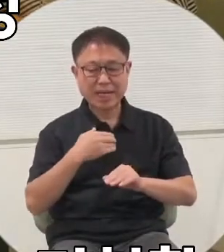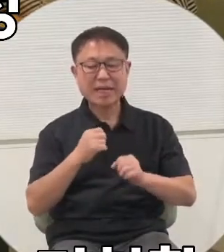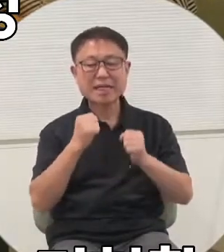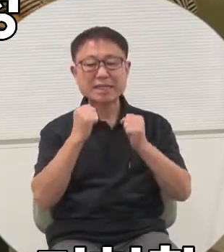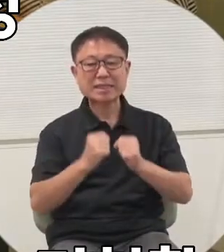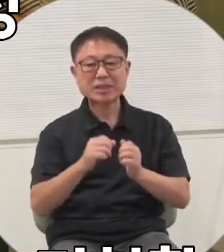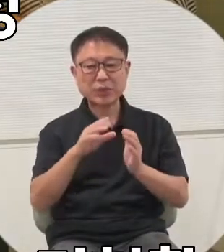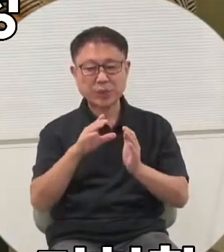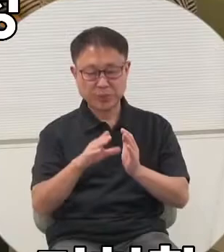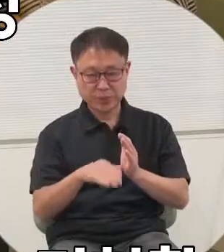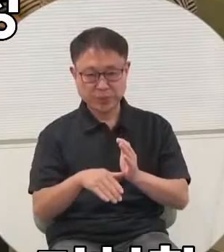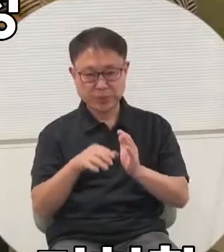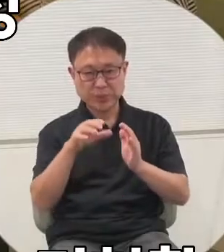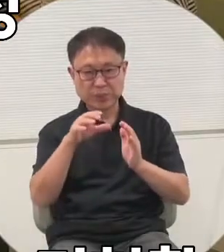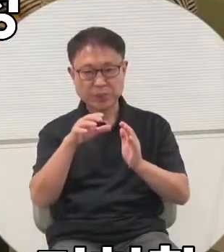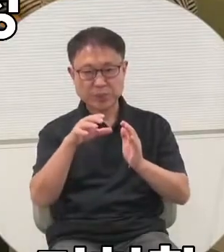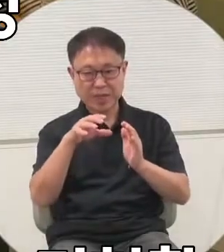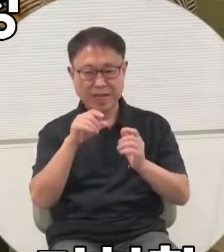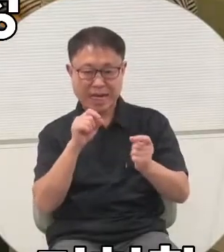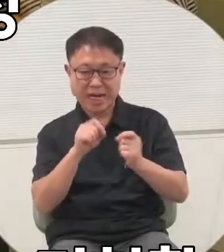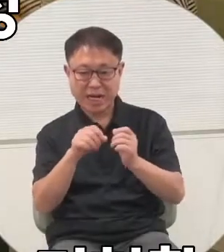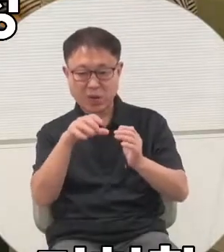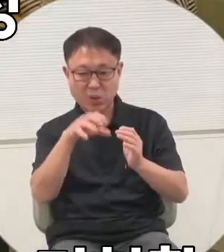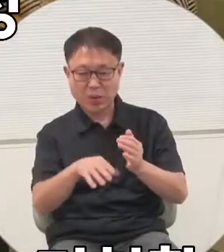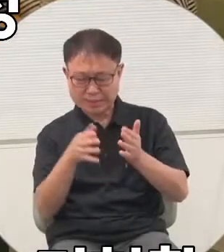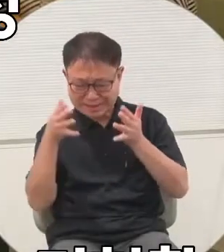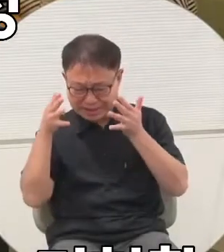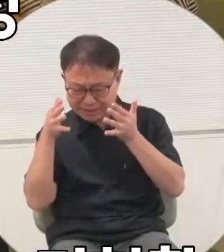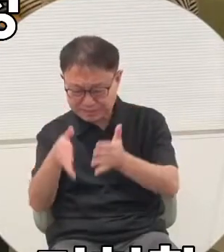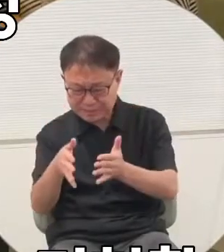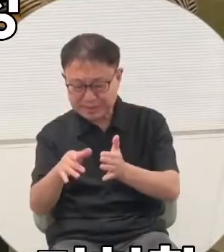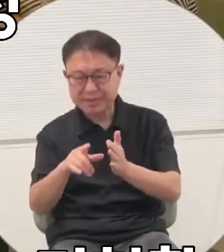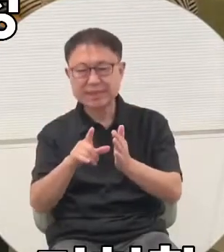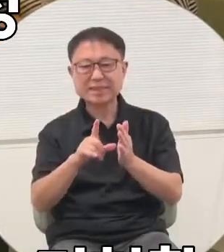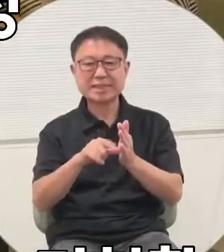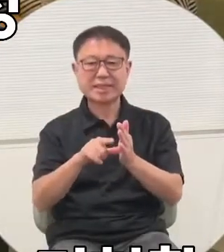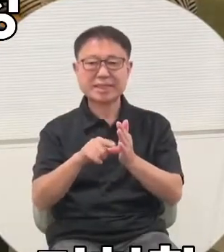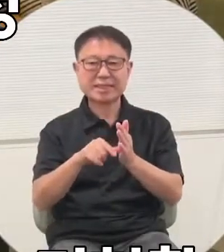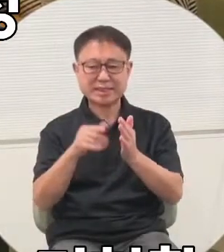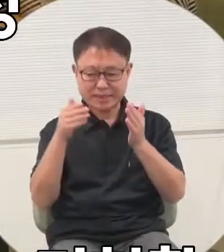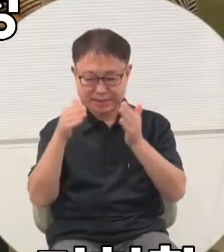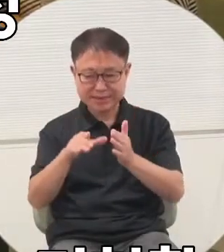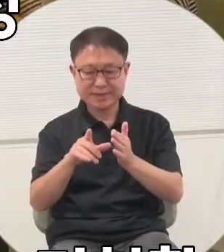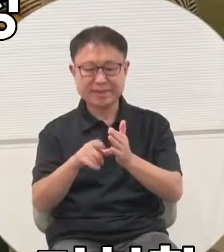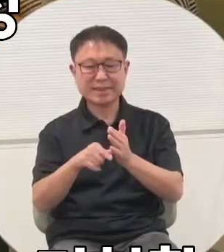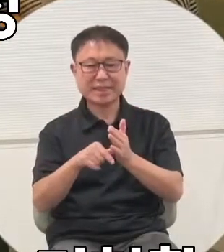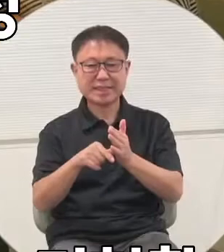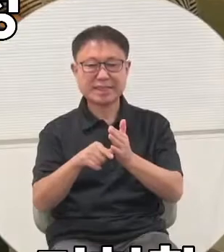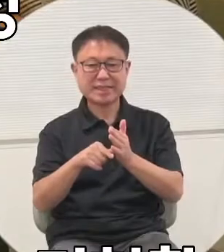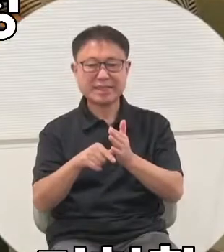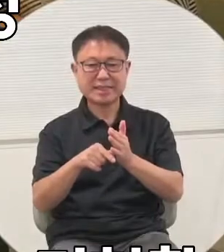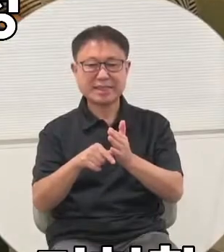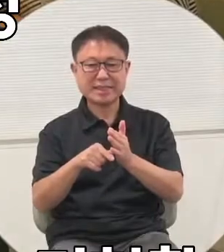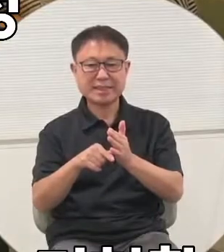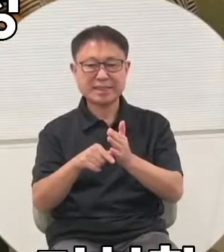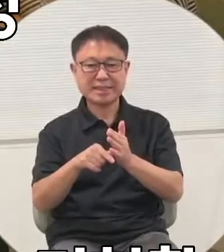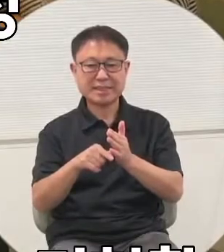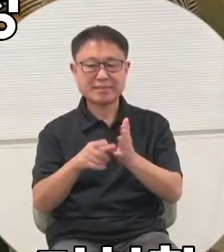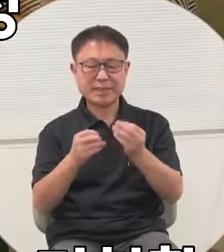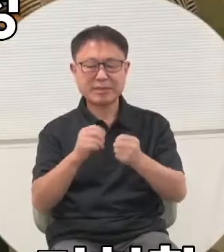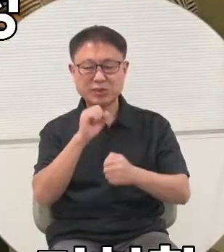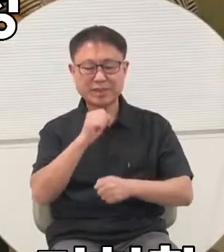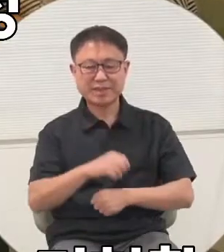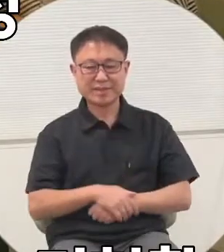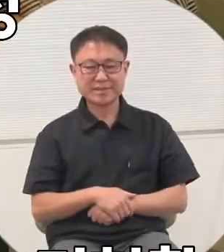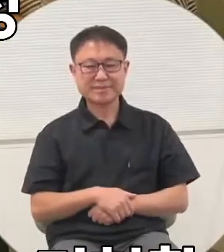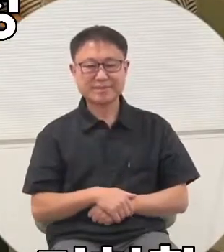내가 거주하고 있는 가까운 곳에 집중할 수 있는 시간 그럴 수 있는 고민 내용들이 더 풍부해졌으면 좋겠다